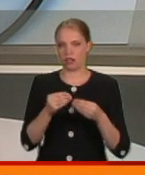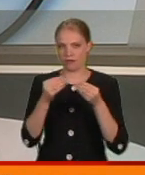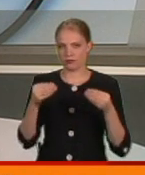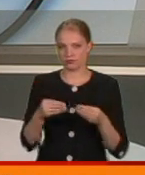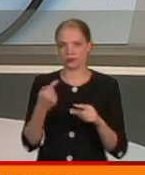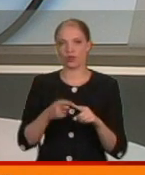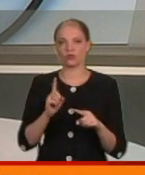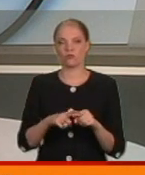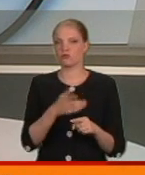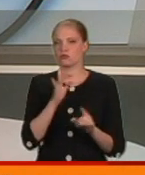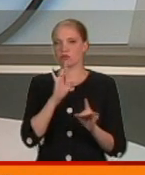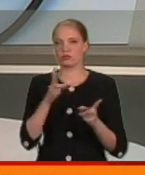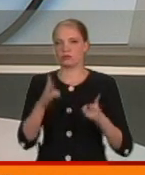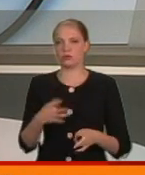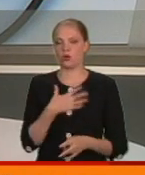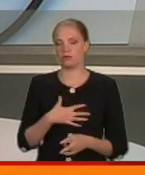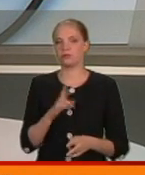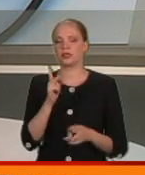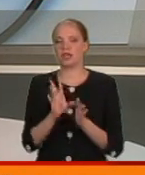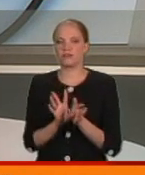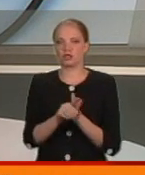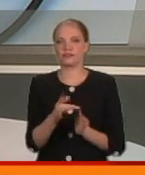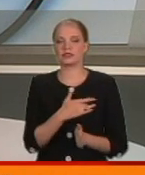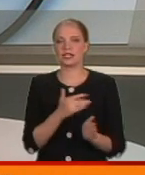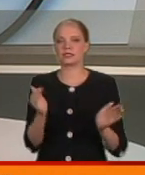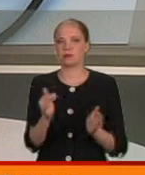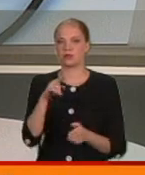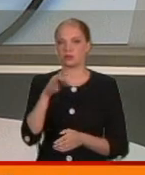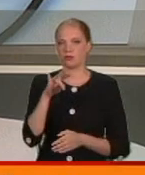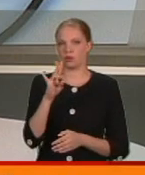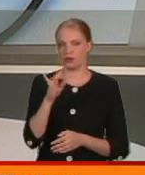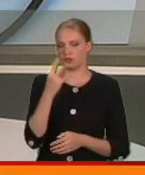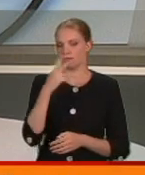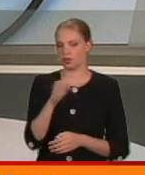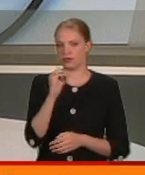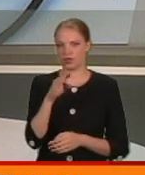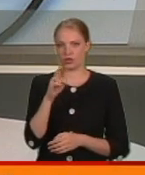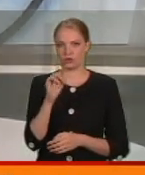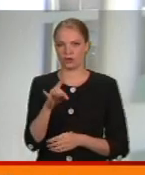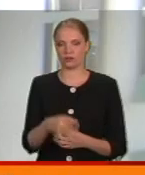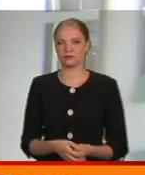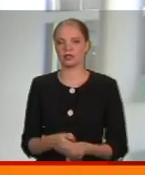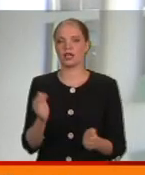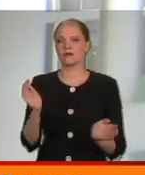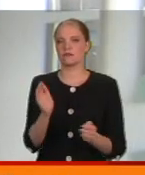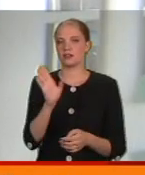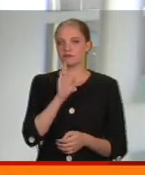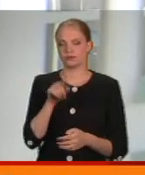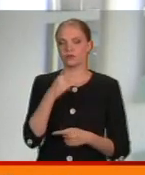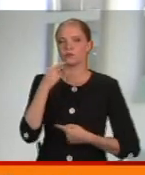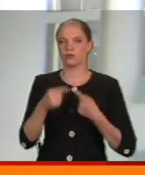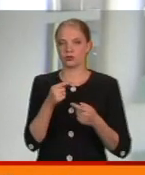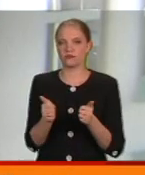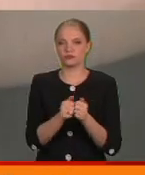а отже, не травмує організм. Як його вживили в серце маленької Поліни, бачила Євгенія Токар. Маленька Поліна